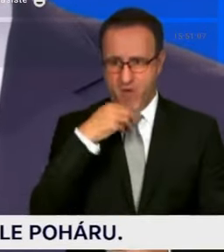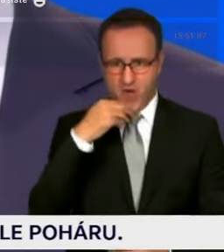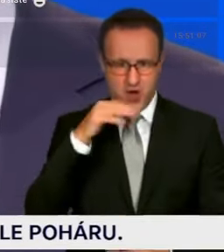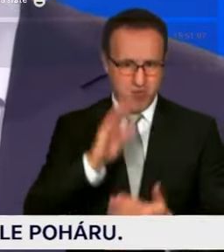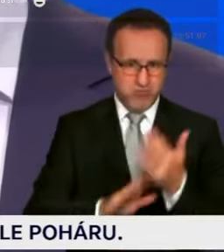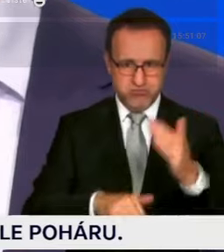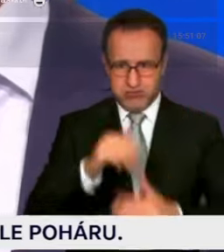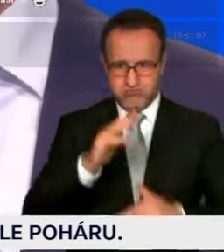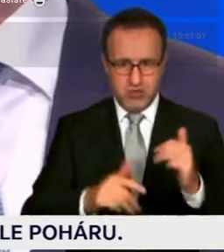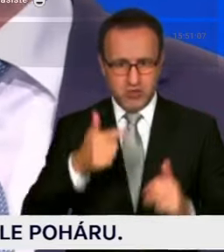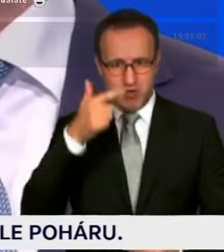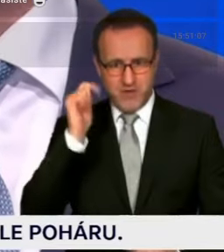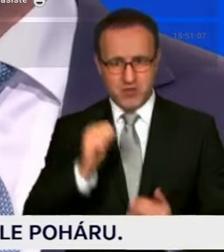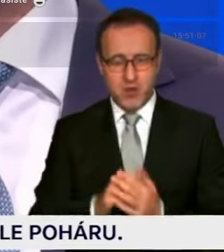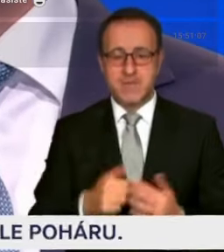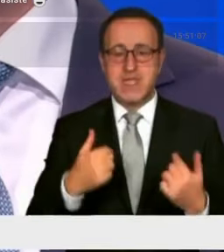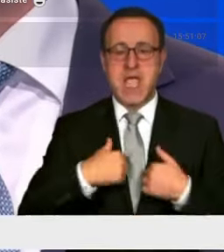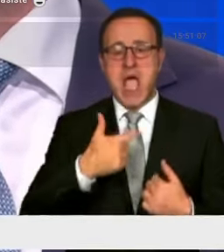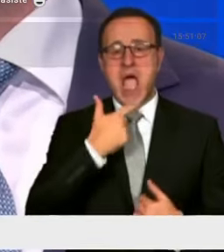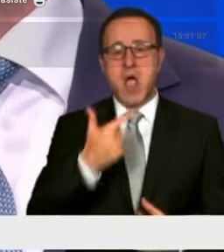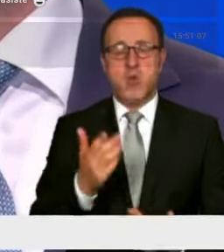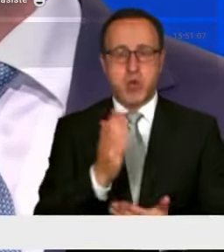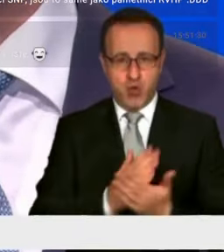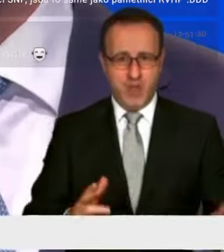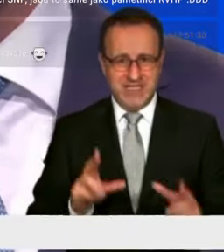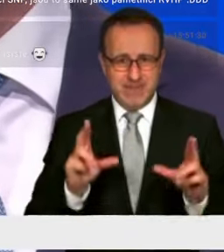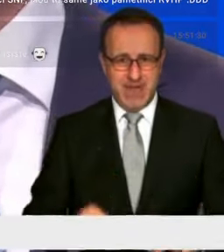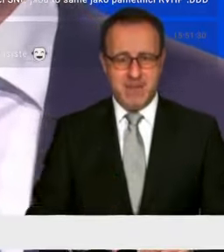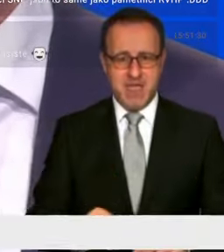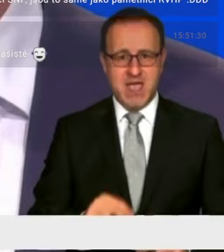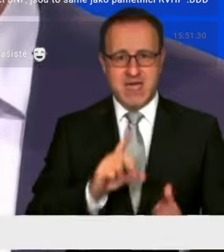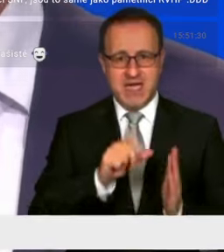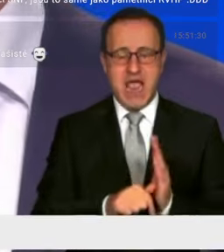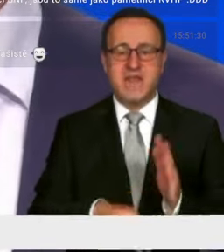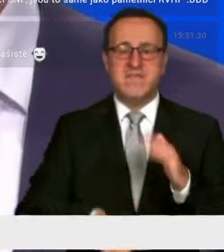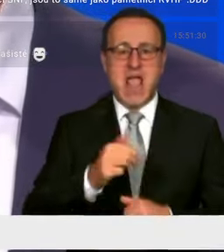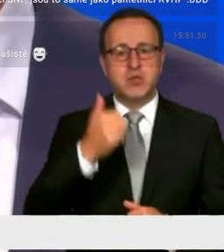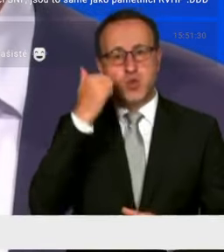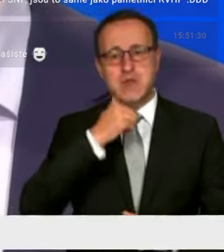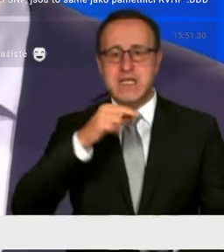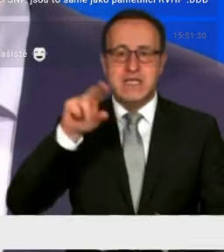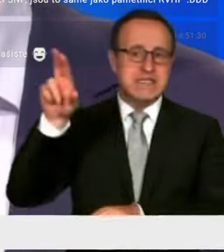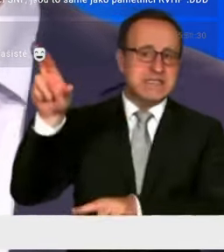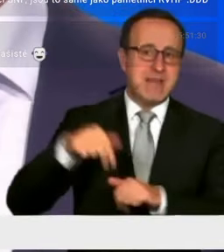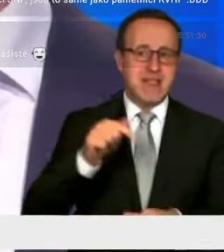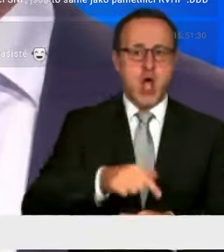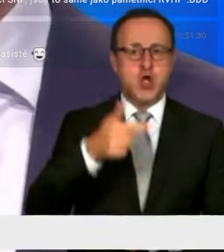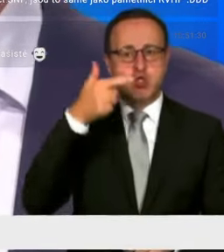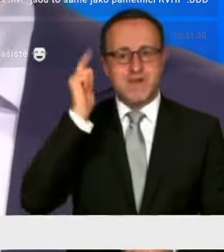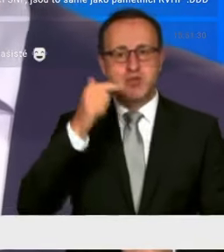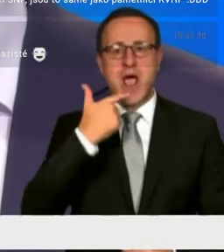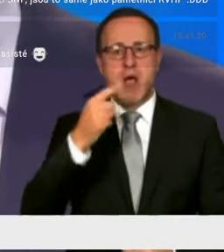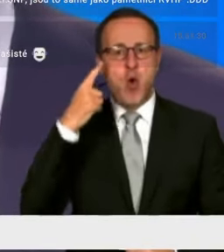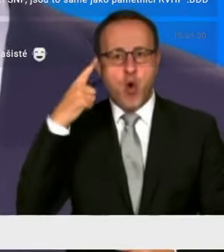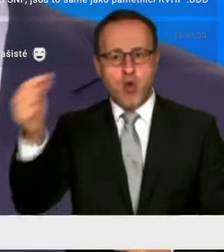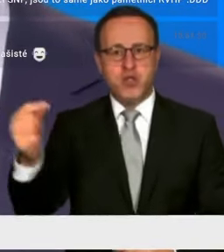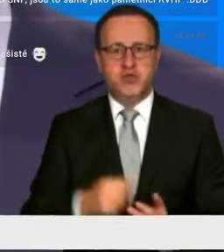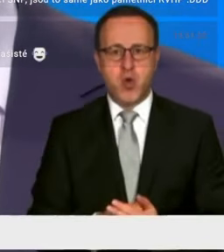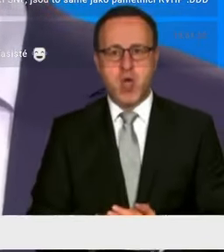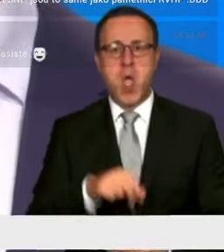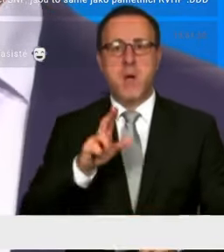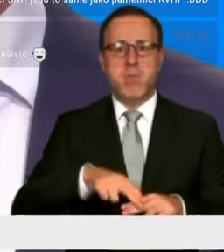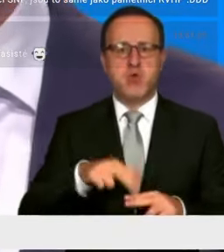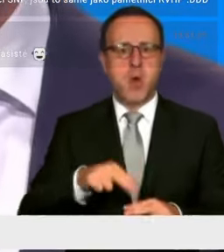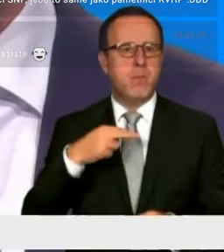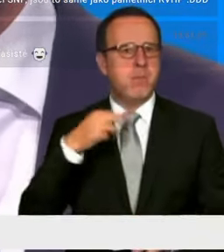tejto krajiny prvýkrát v histórii na Slovensko viac ľudí prišlo ako z neho odišlo prvýkrát v histórii a viete čo sme potom počúvali z